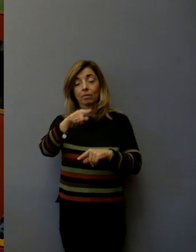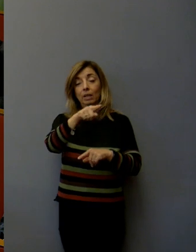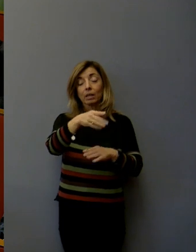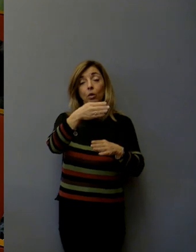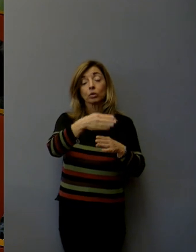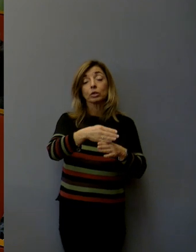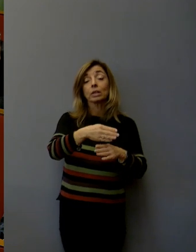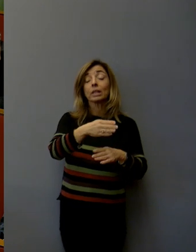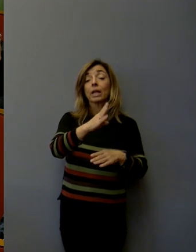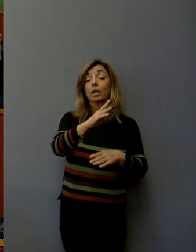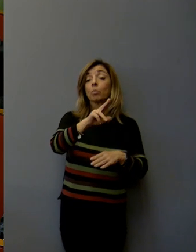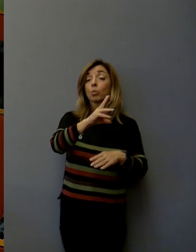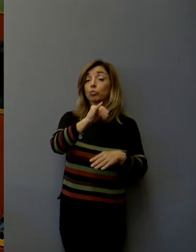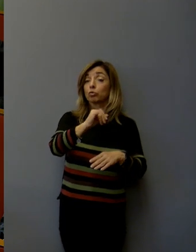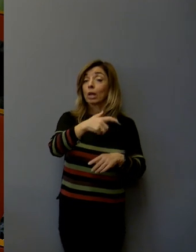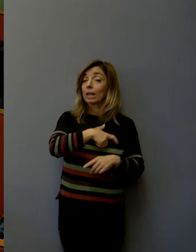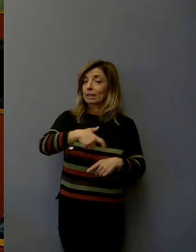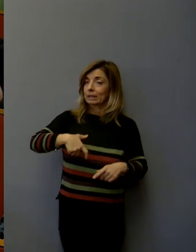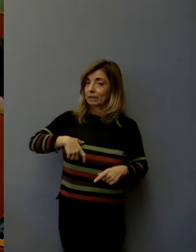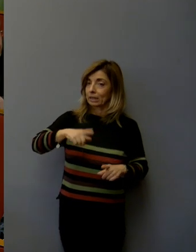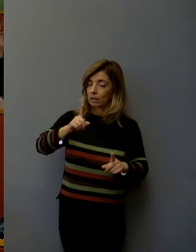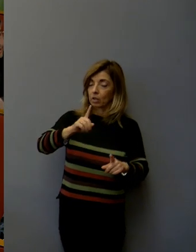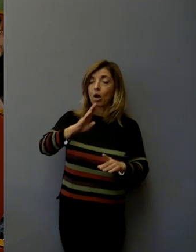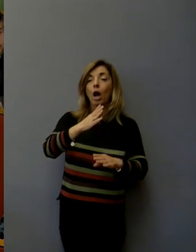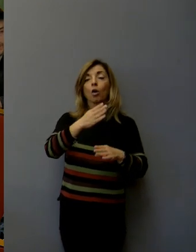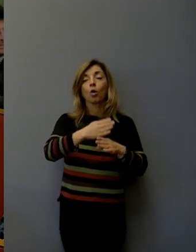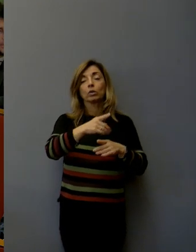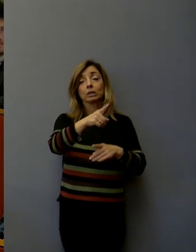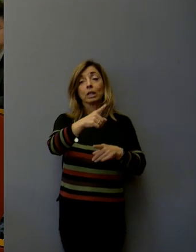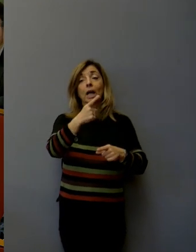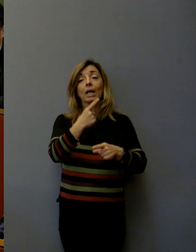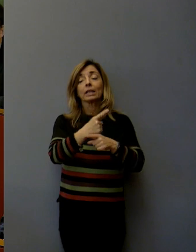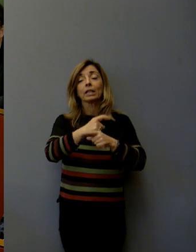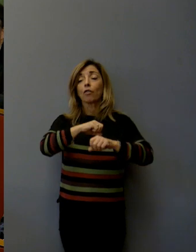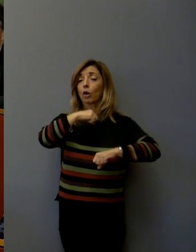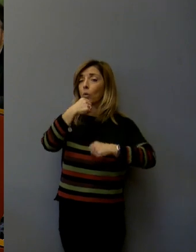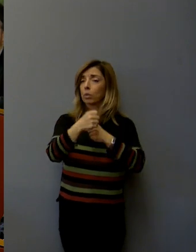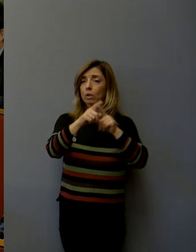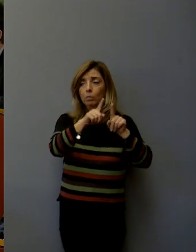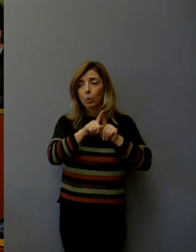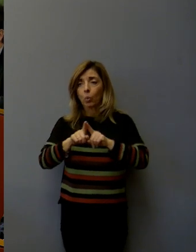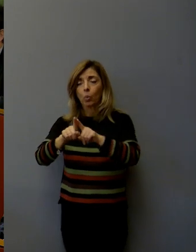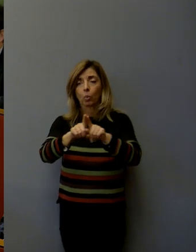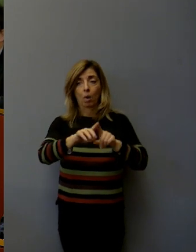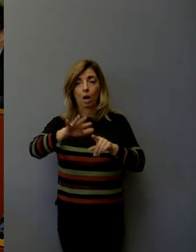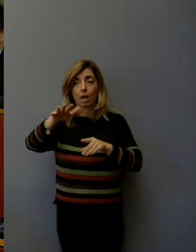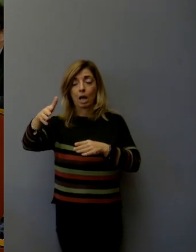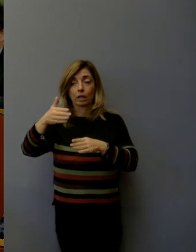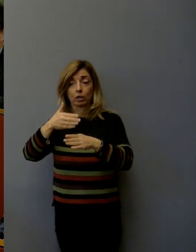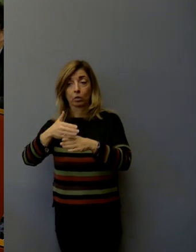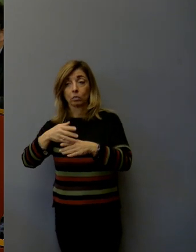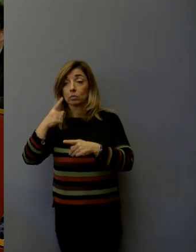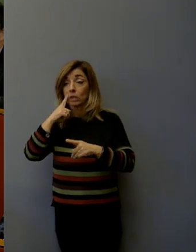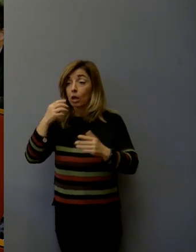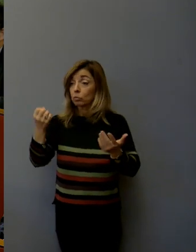consigliere si attenga gli stessi canoni di comportamento a cui si attengono i consiglieri e quando facciamo una avviene Le chiedo di voler intervenire